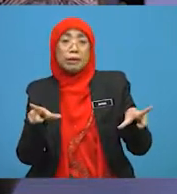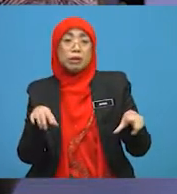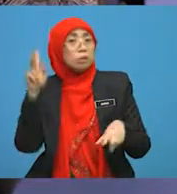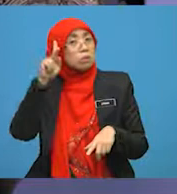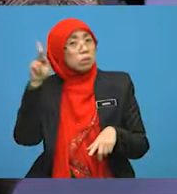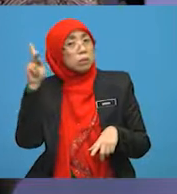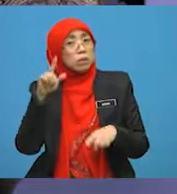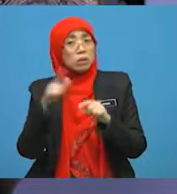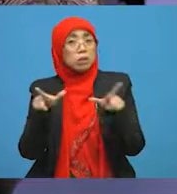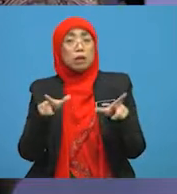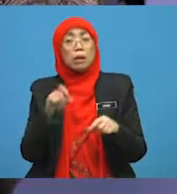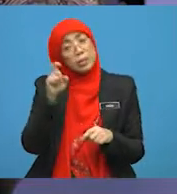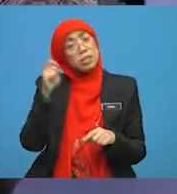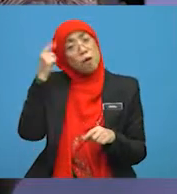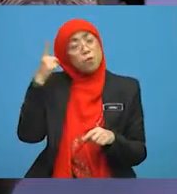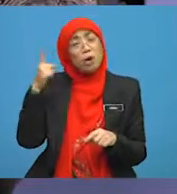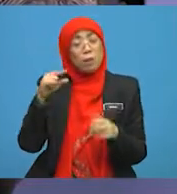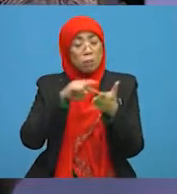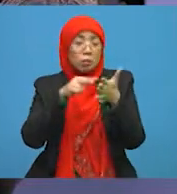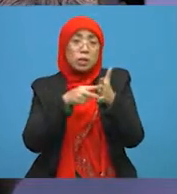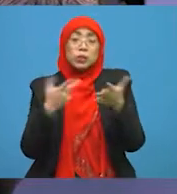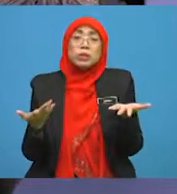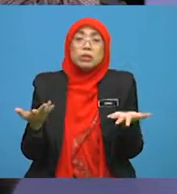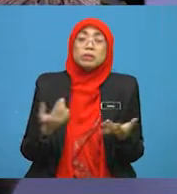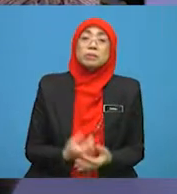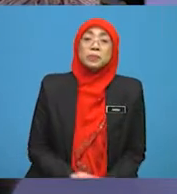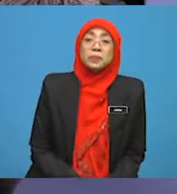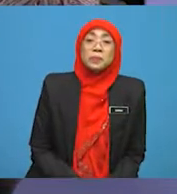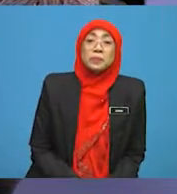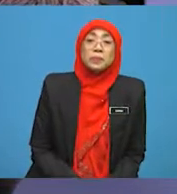aspek antara kedua-duanya. Jom